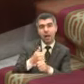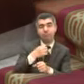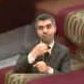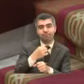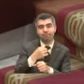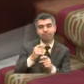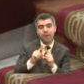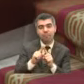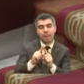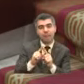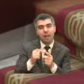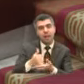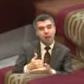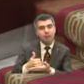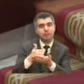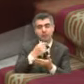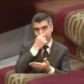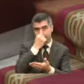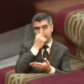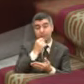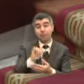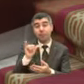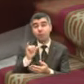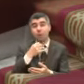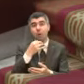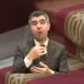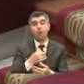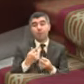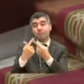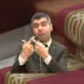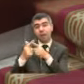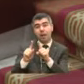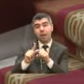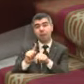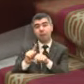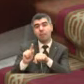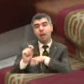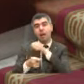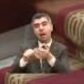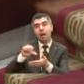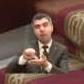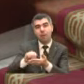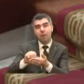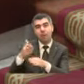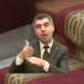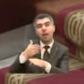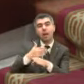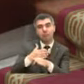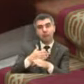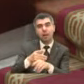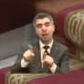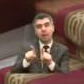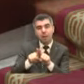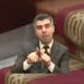جذريه. لان شنو اللي وقع؟ واحد العدد ديال المناطق في العالم القروي كانت عندها منظومات محليه، هادشي اللي شار ليه السيد النائب هذه القضيه